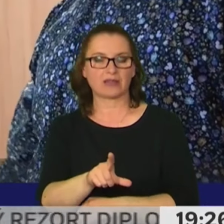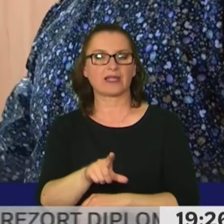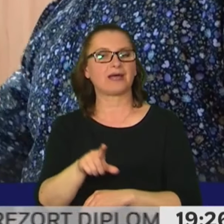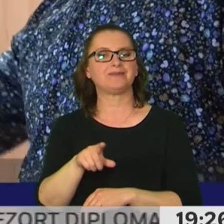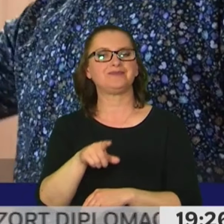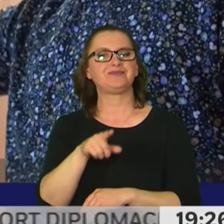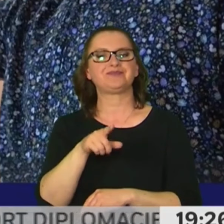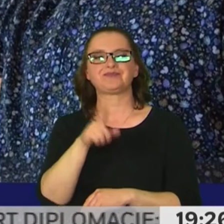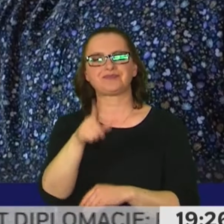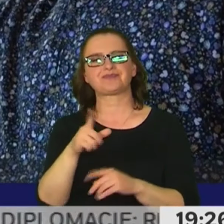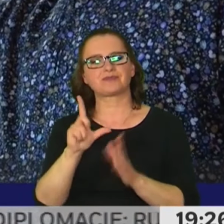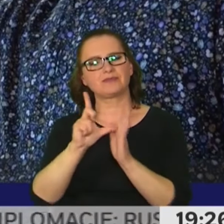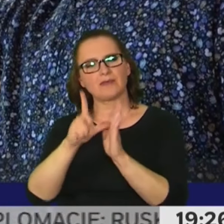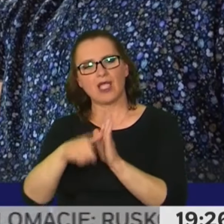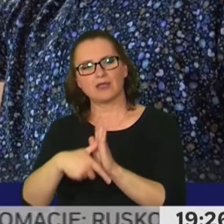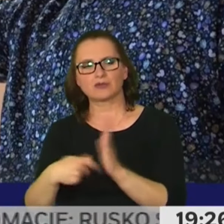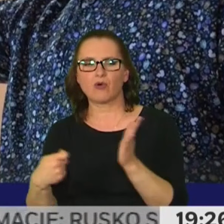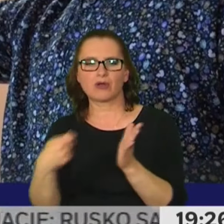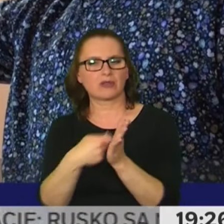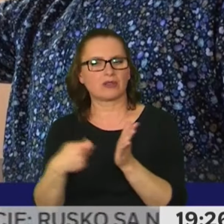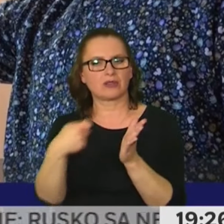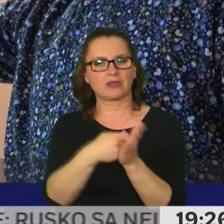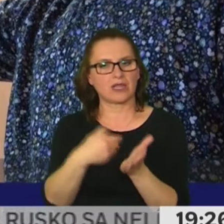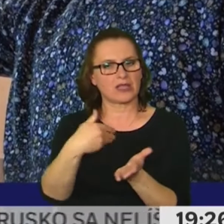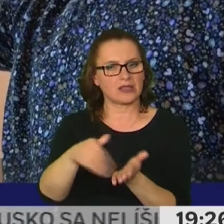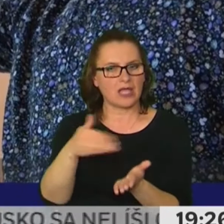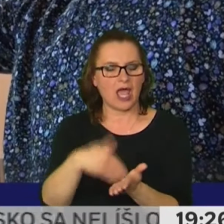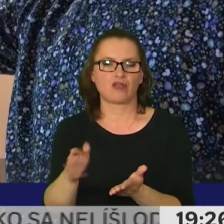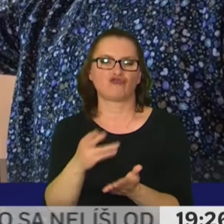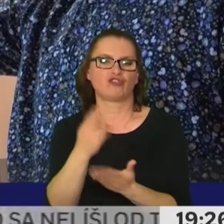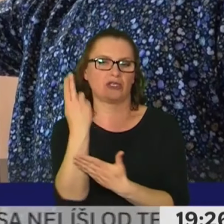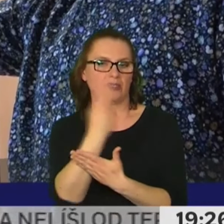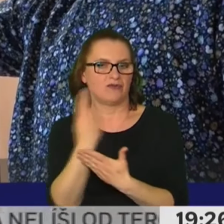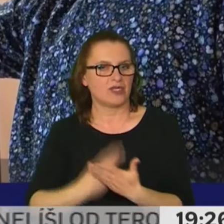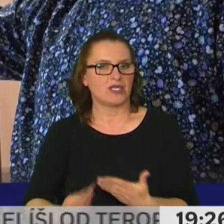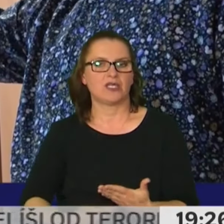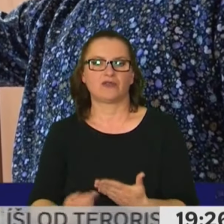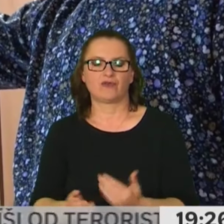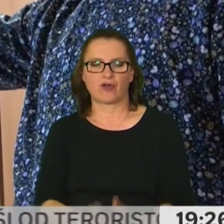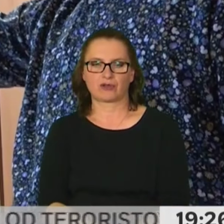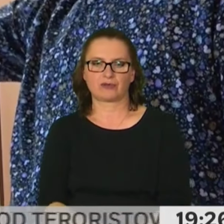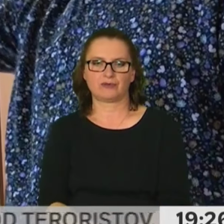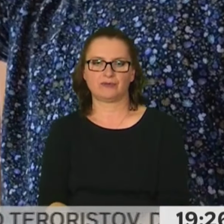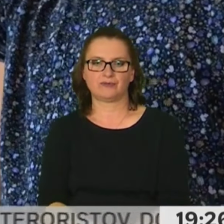chcú časom doplňať o diela ďalších rómskych výtvarníkov. Robert Latta, RTVS.